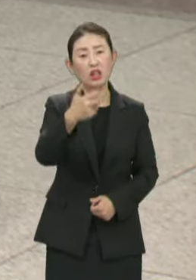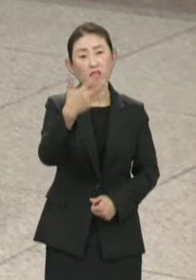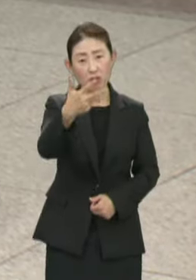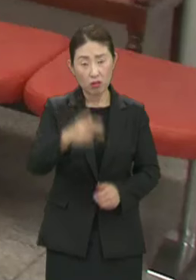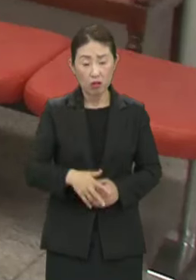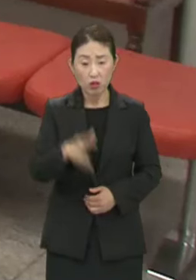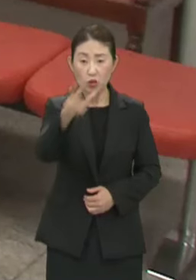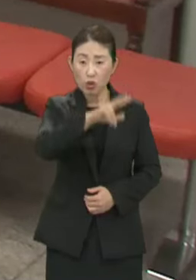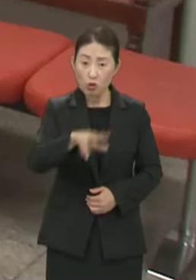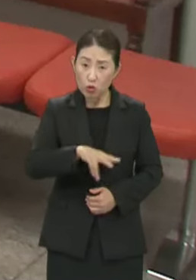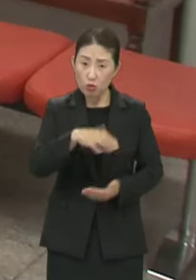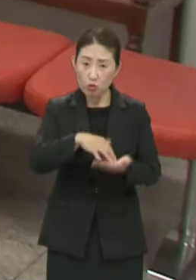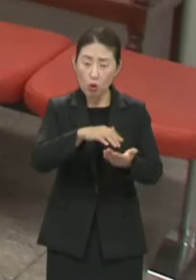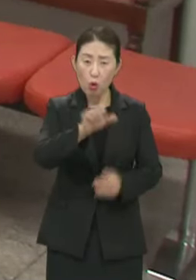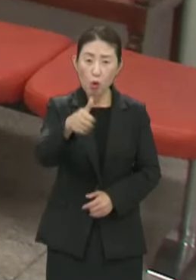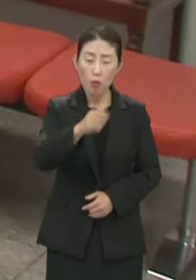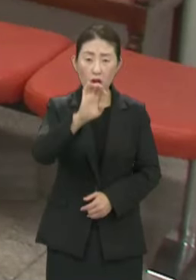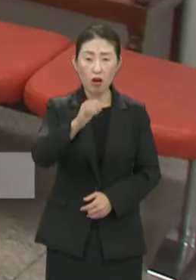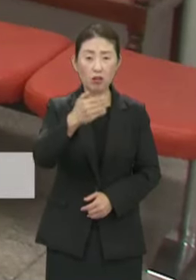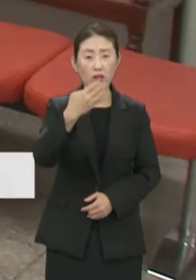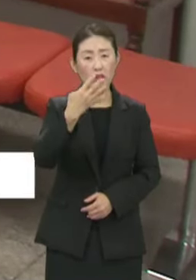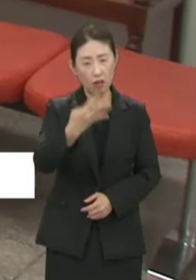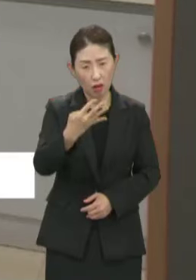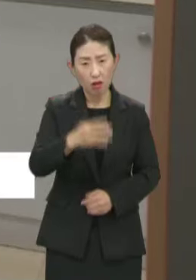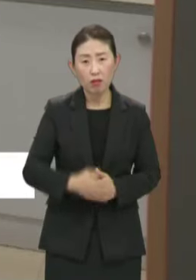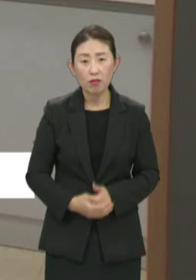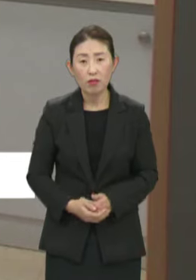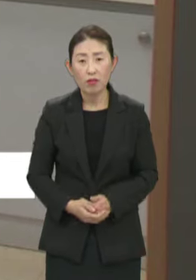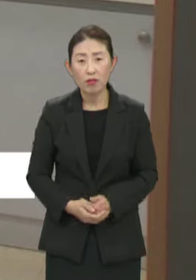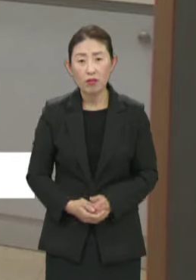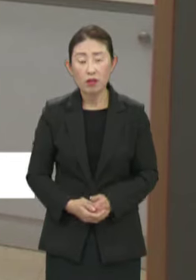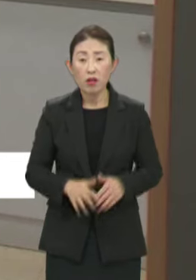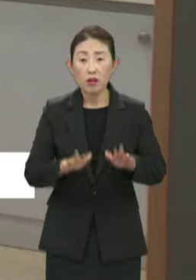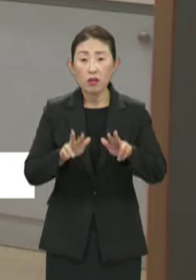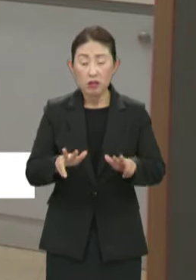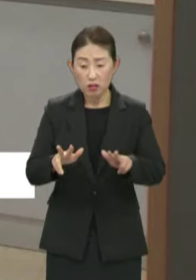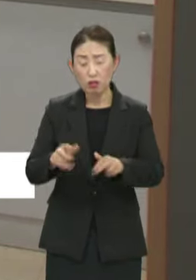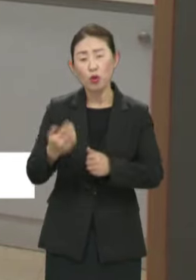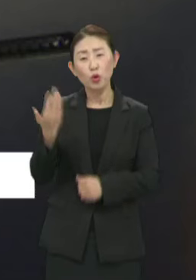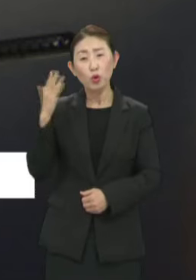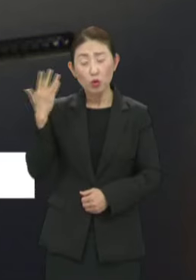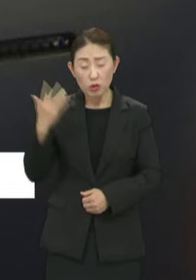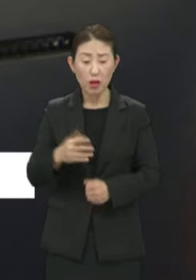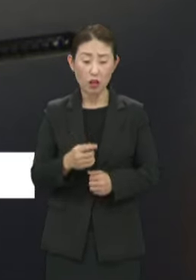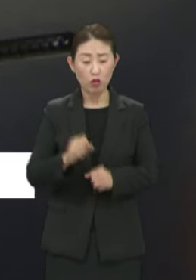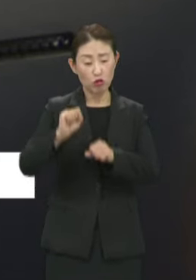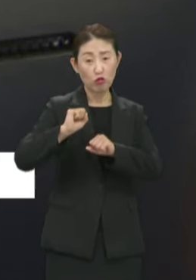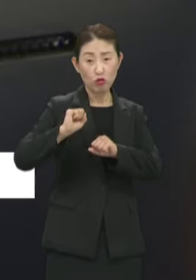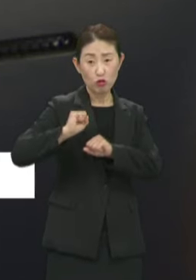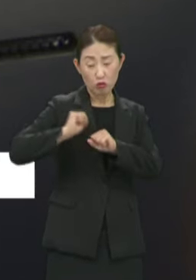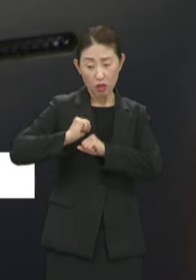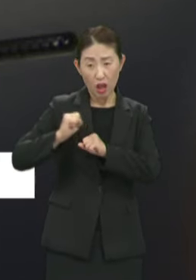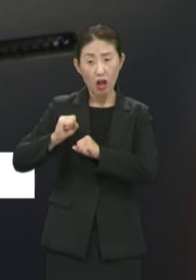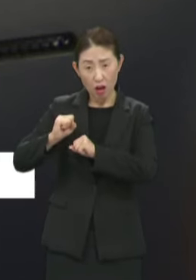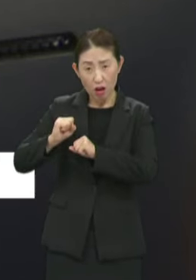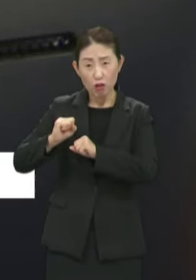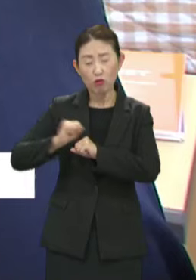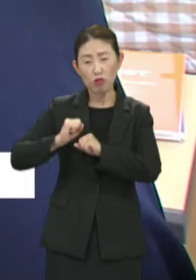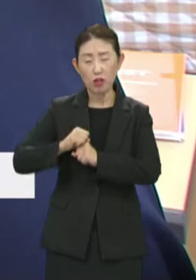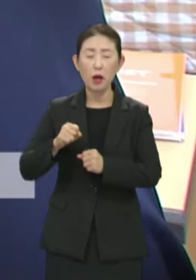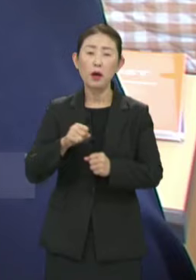77곳, 전국적으로는 594곳에 이릅니다. 현역병 복무기간 단축 등으로 해마다 공보의가 줄어드는